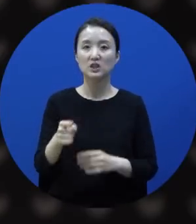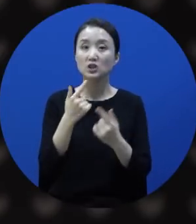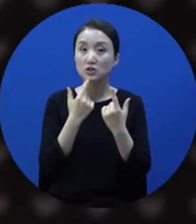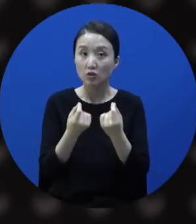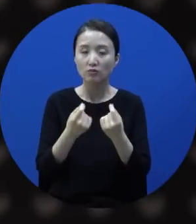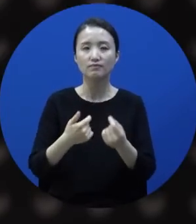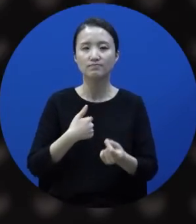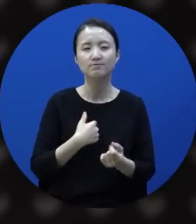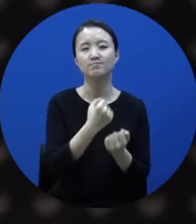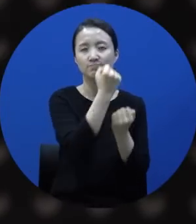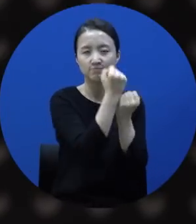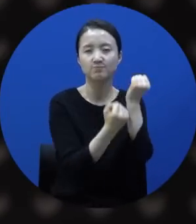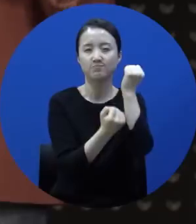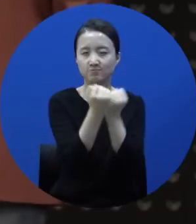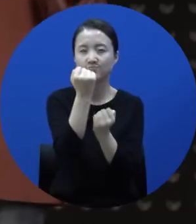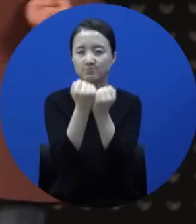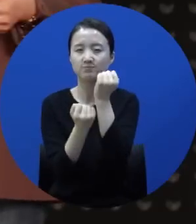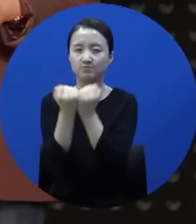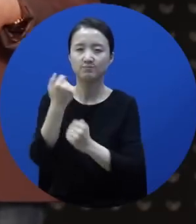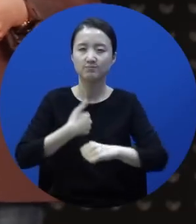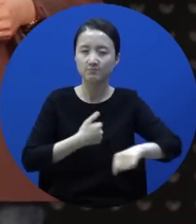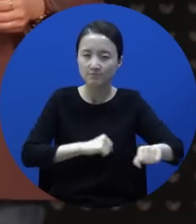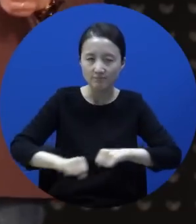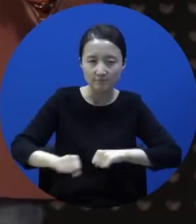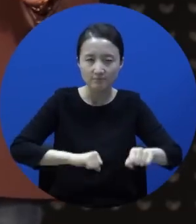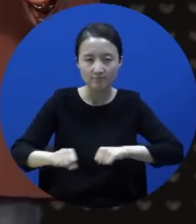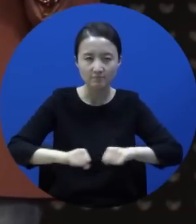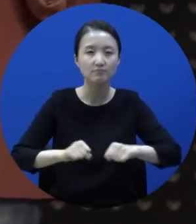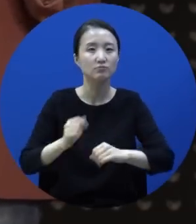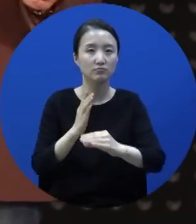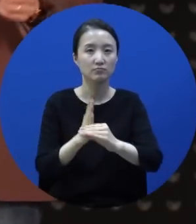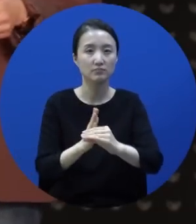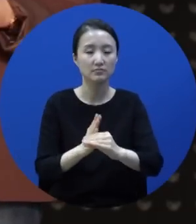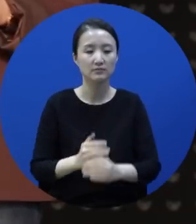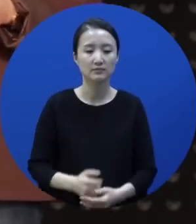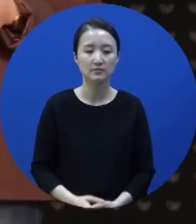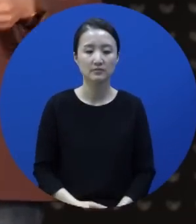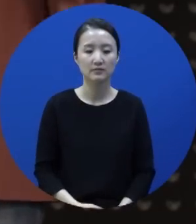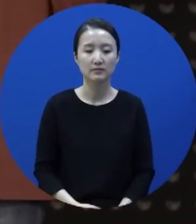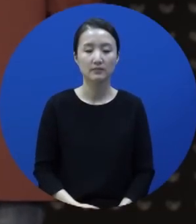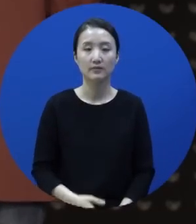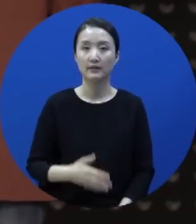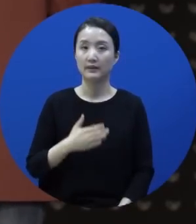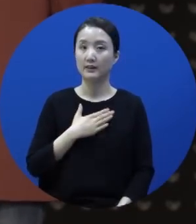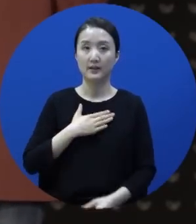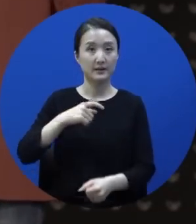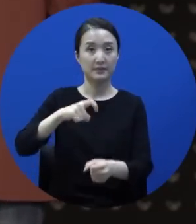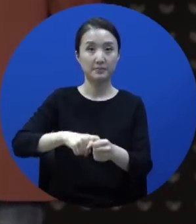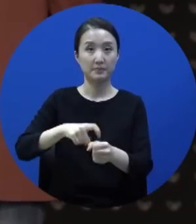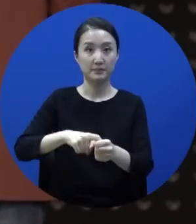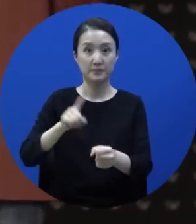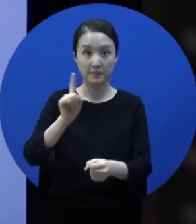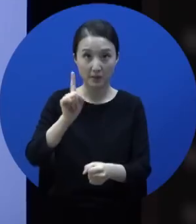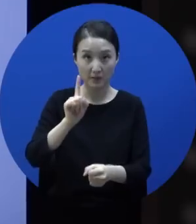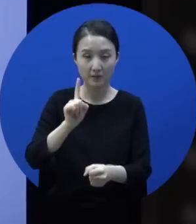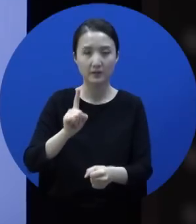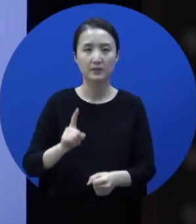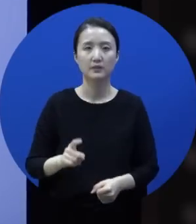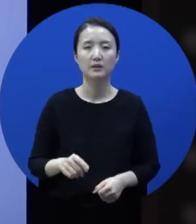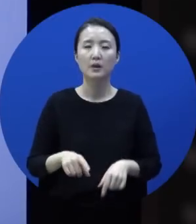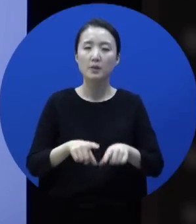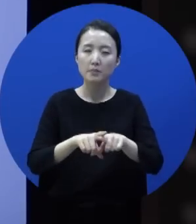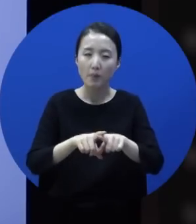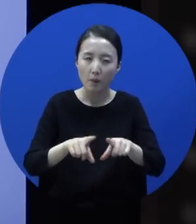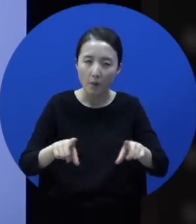시작했습니다. 그래서 제 비전은 뭐냐면 보통 사람들 1,000명이 모여서 저같이 정말 평범했던 그런